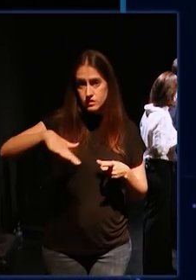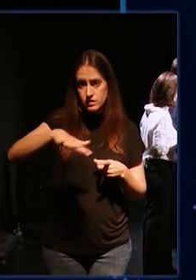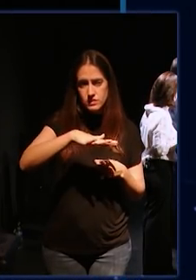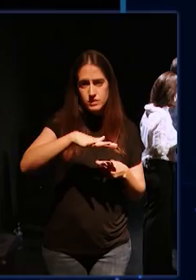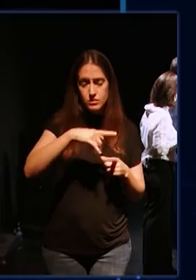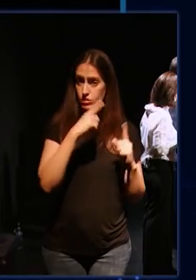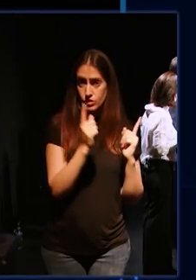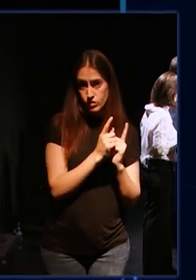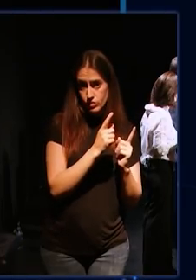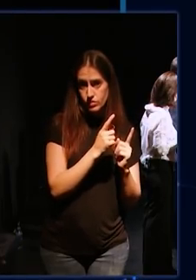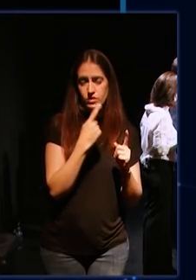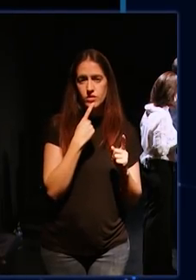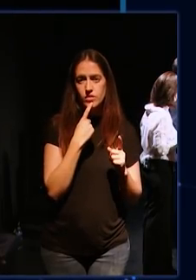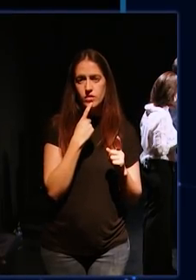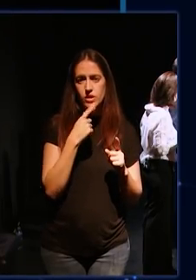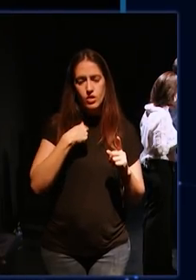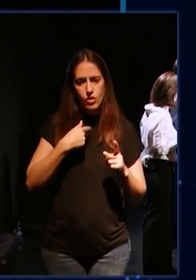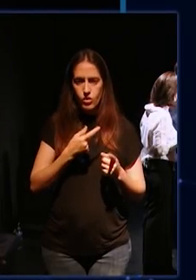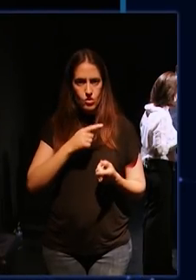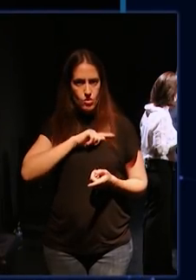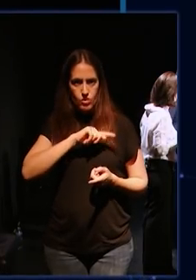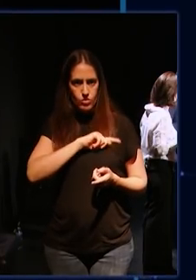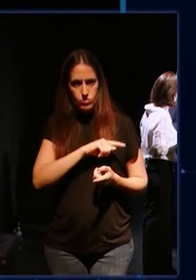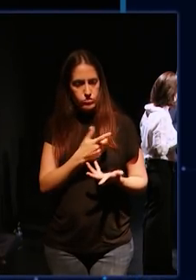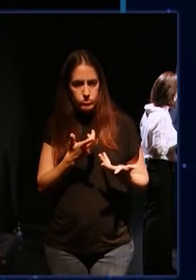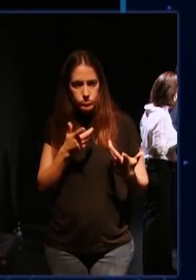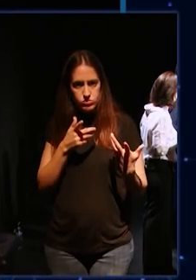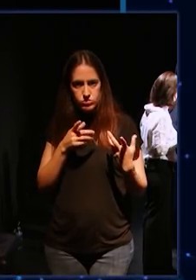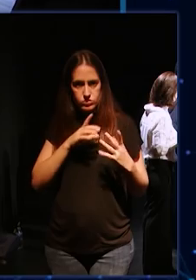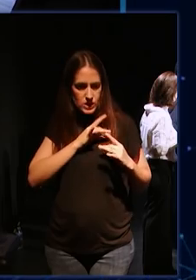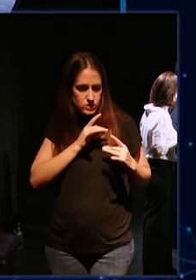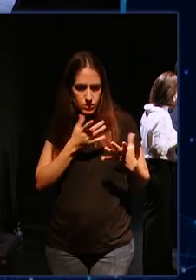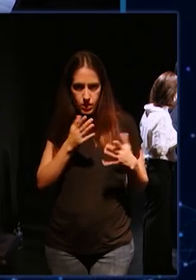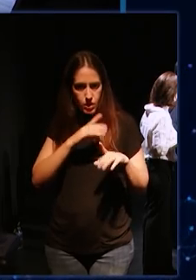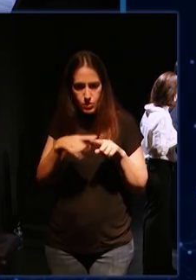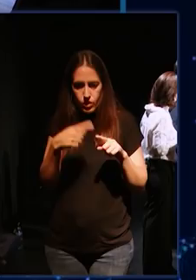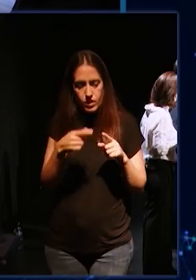local, perquè hi estem molt implicats. Entenem que el comerç de proximitat i urbà